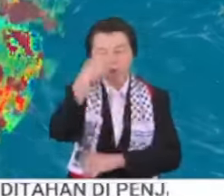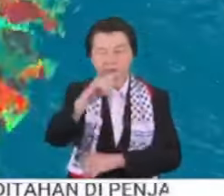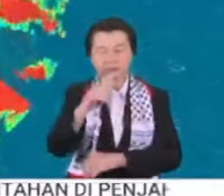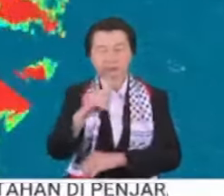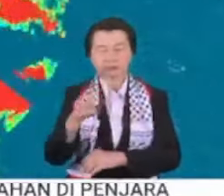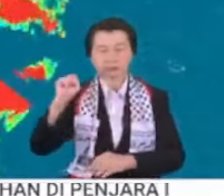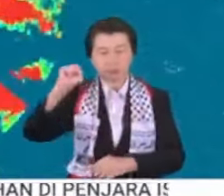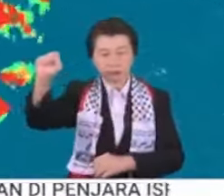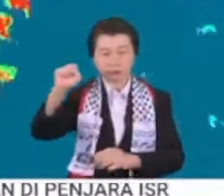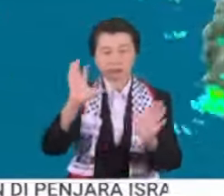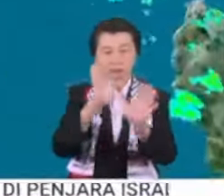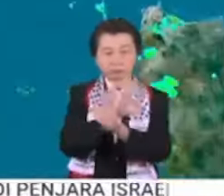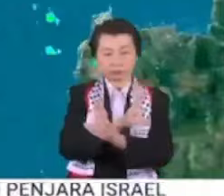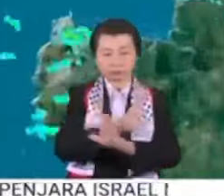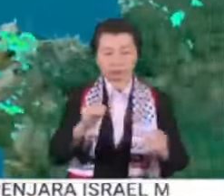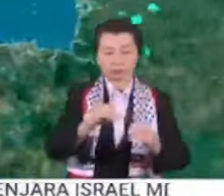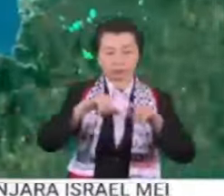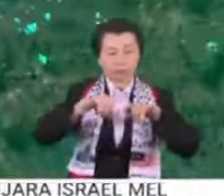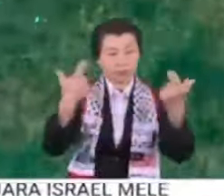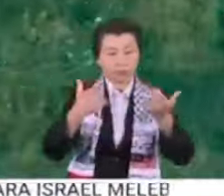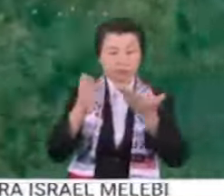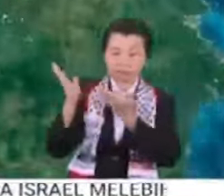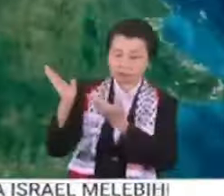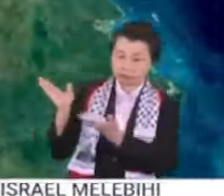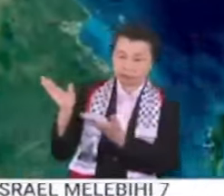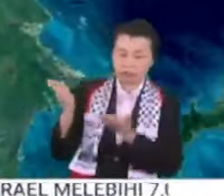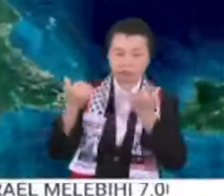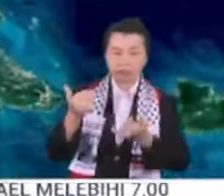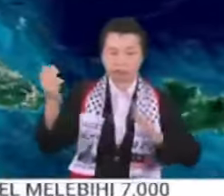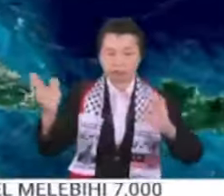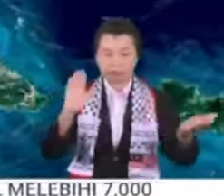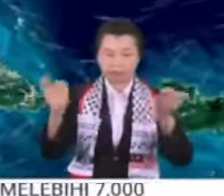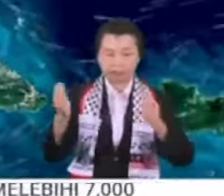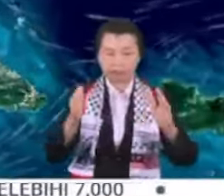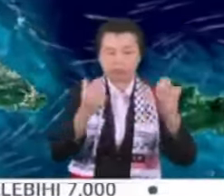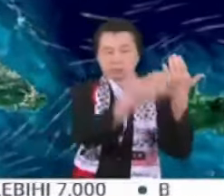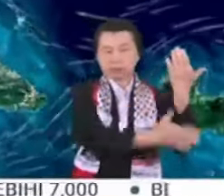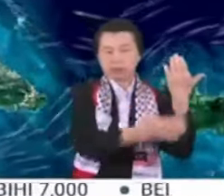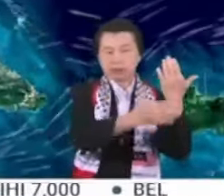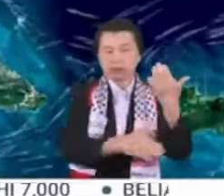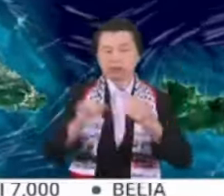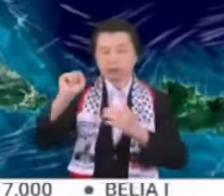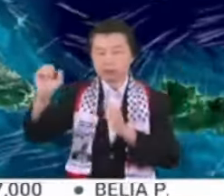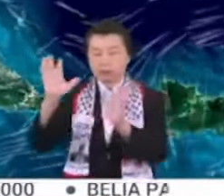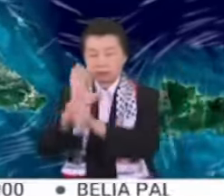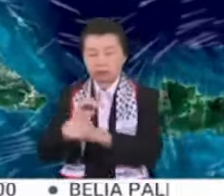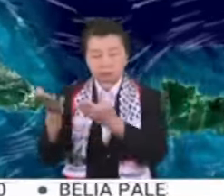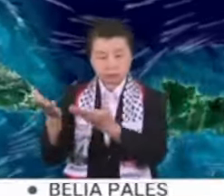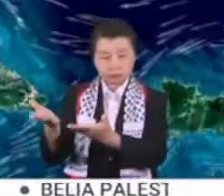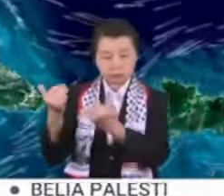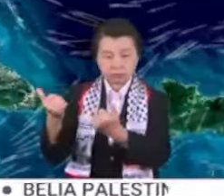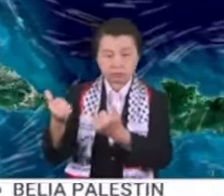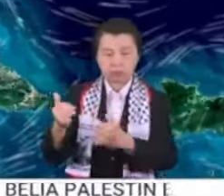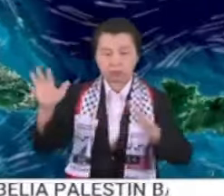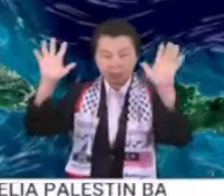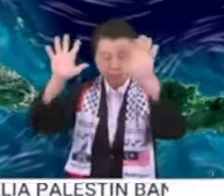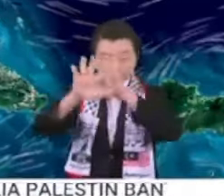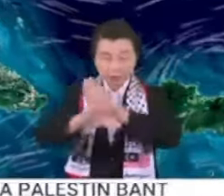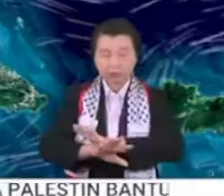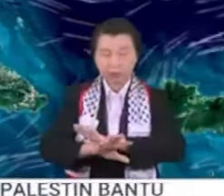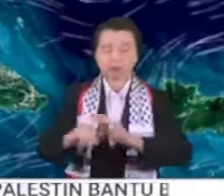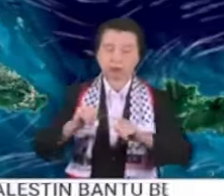negeri Sabah dan juga Sarawak, keadaannya berbeza jika berbandingkan dengan Semenanjung. Kebanyakan bahagian dalam keadaan yang agak mendung